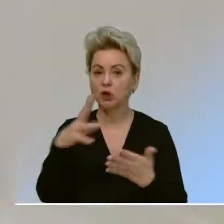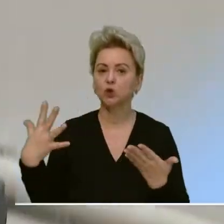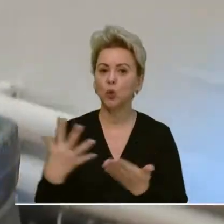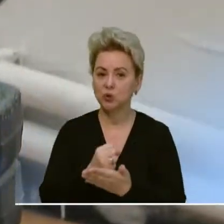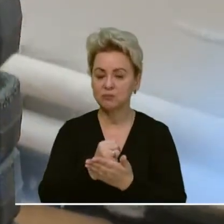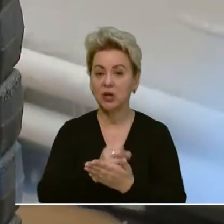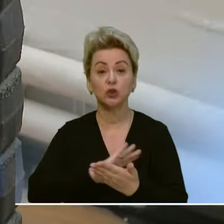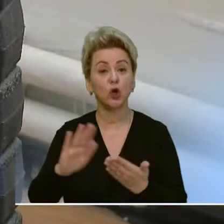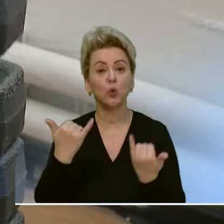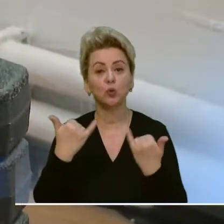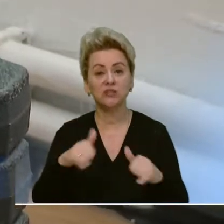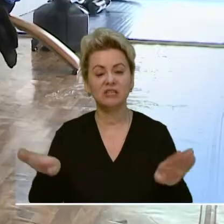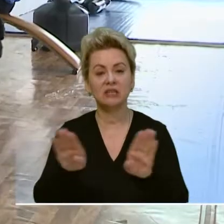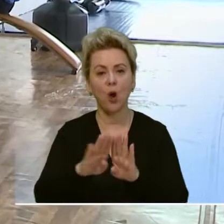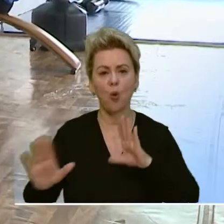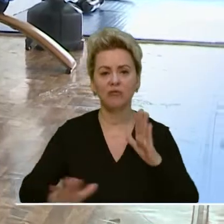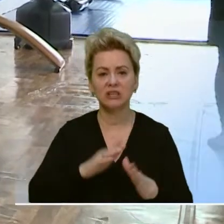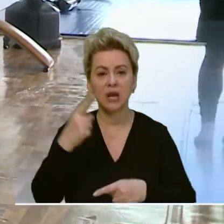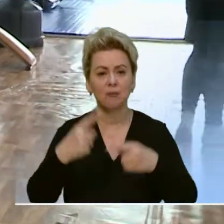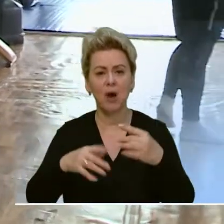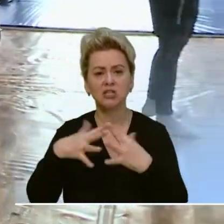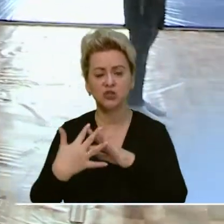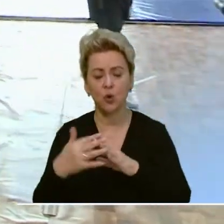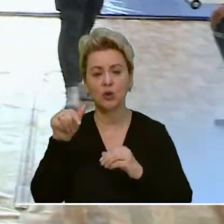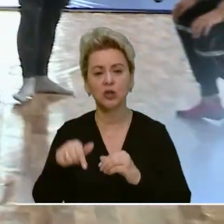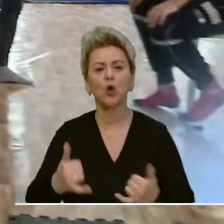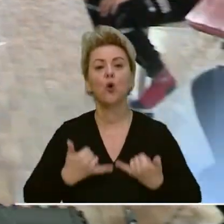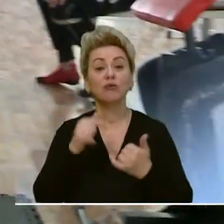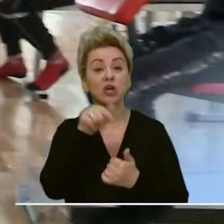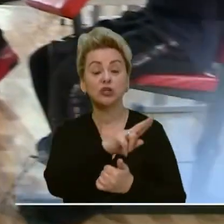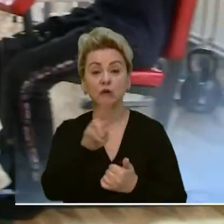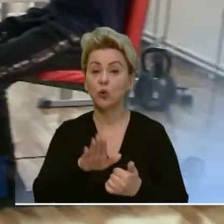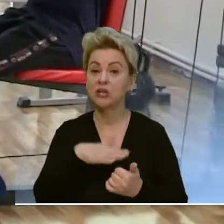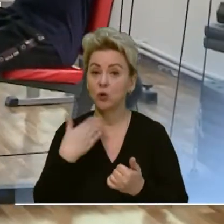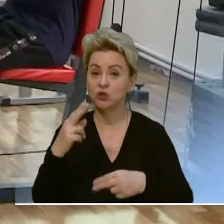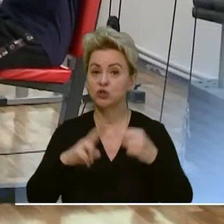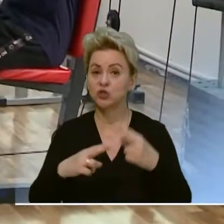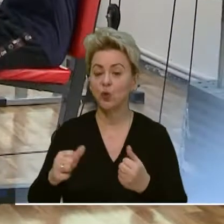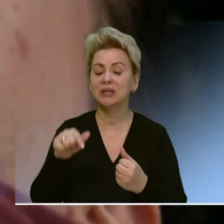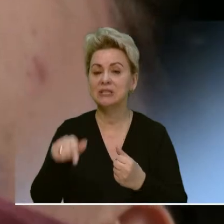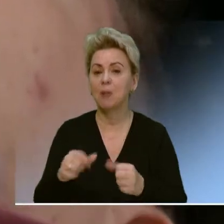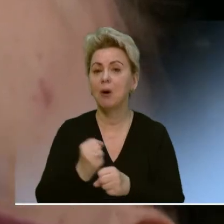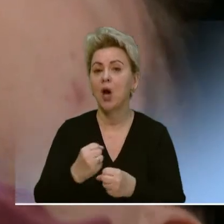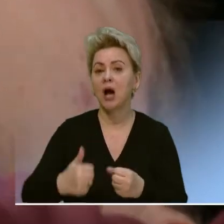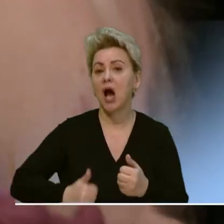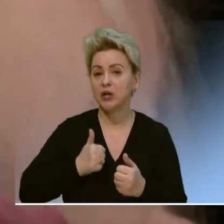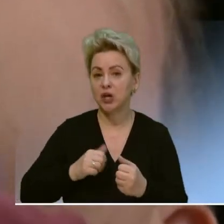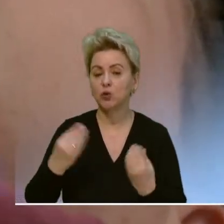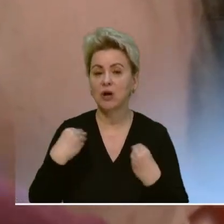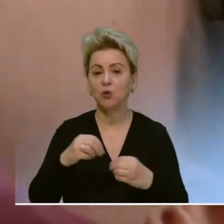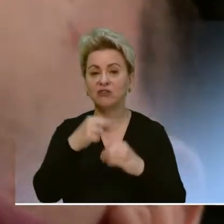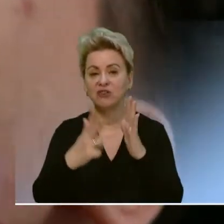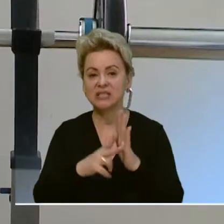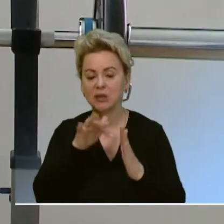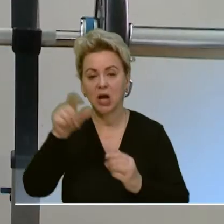успехов. Неудивительно, что такого тренера в родном поселке уважают даже те, кто не собирается строить спортивную карьеру. Например,